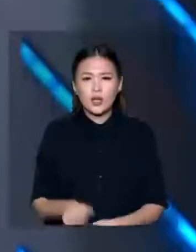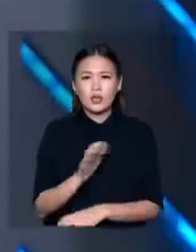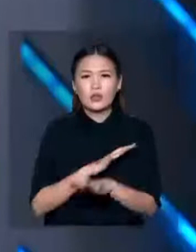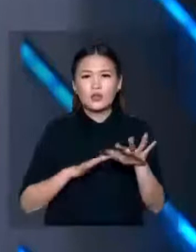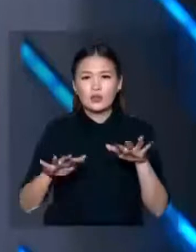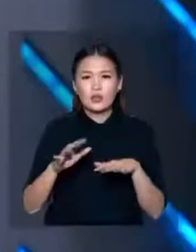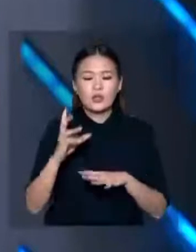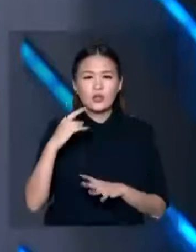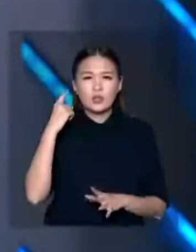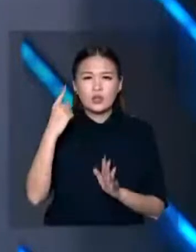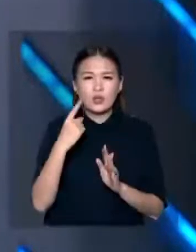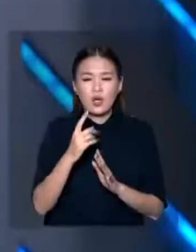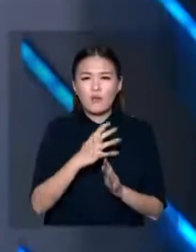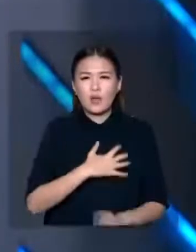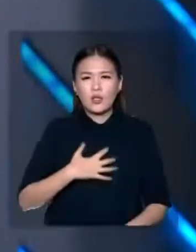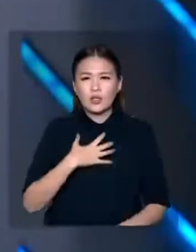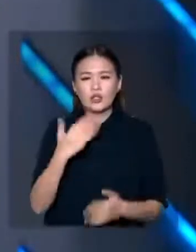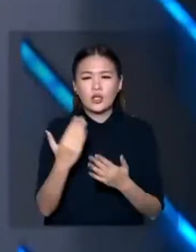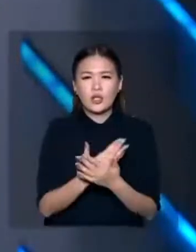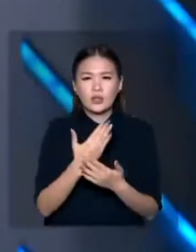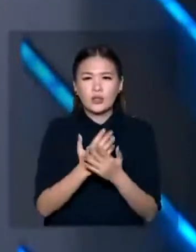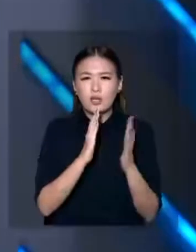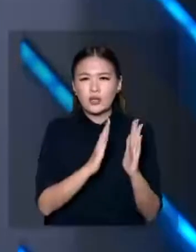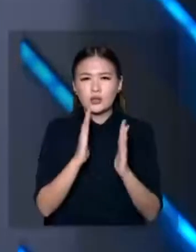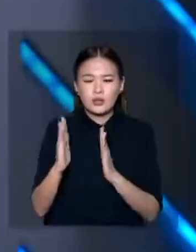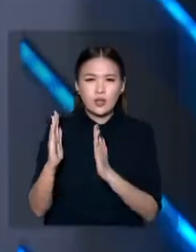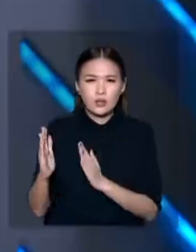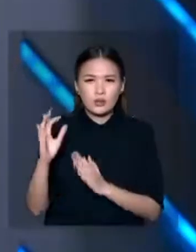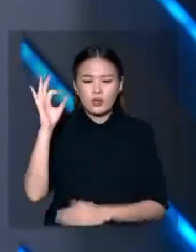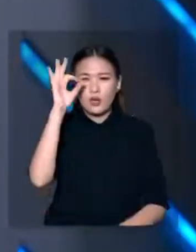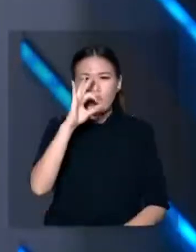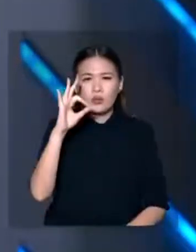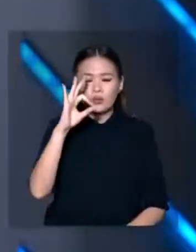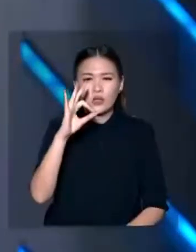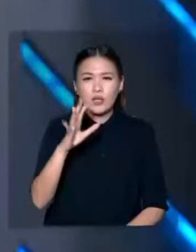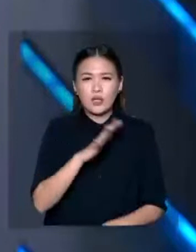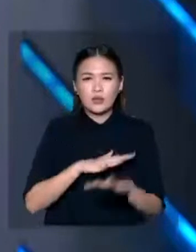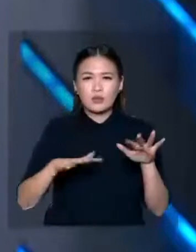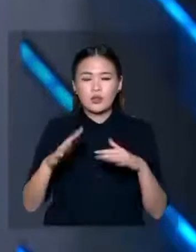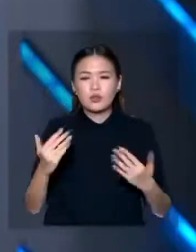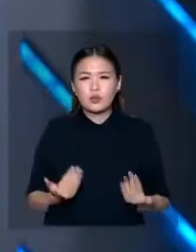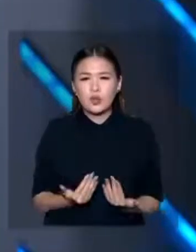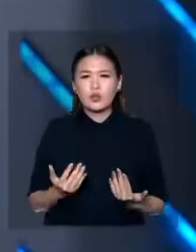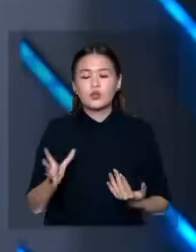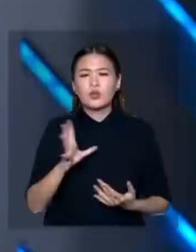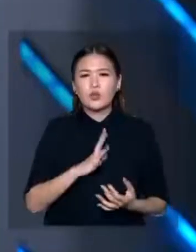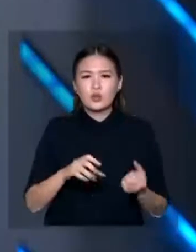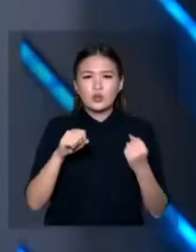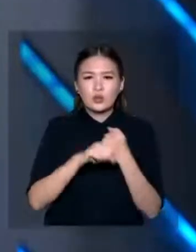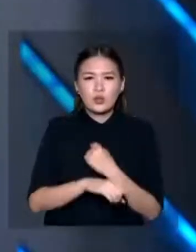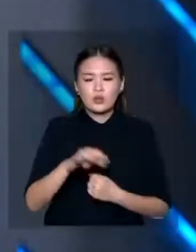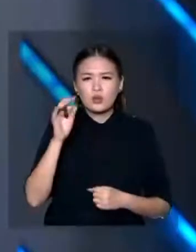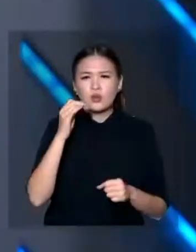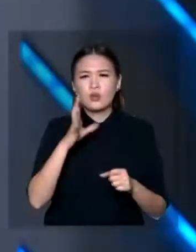Я елестіплюі тиіс маңызды жаңалықтарға рет-ретімен тоқталсақ, елімізде тұрмыстық зорлық-зомбылыққа